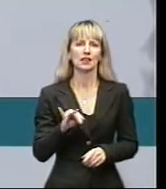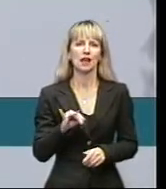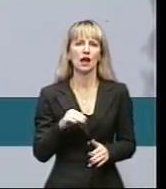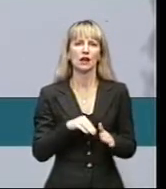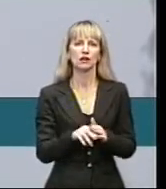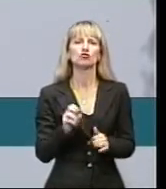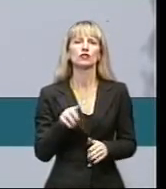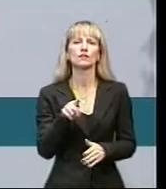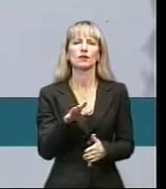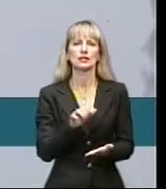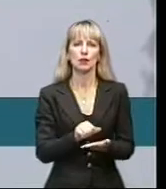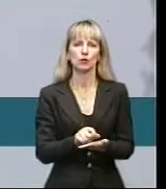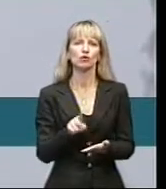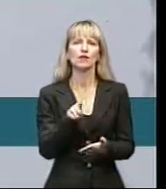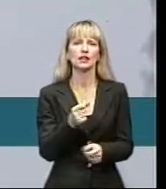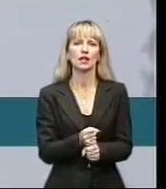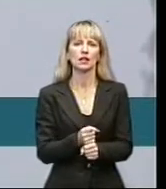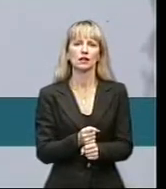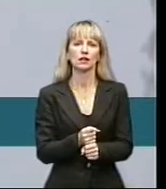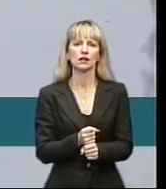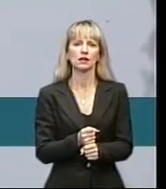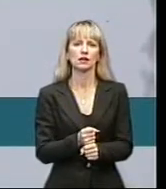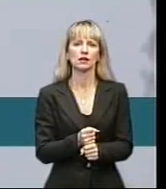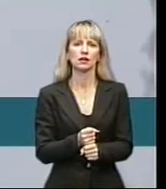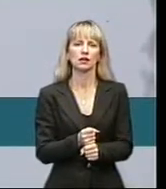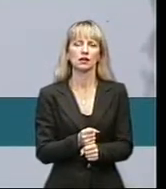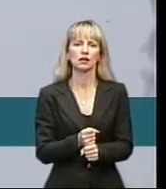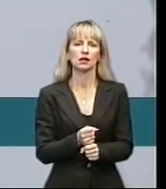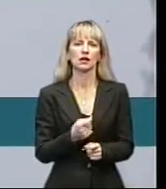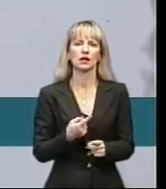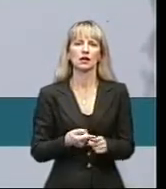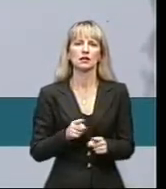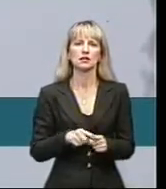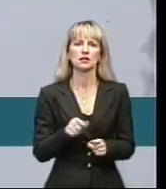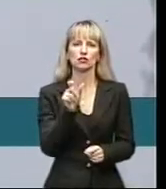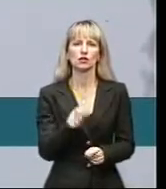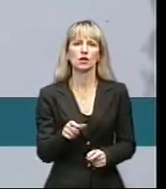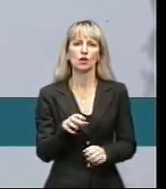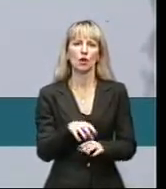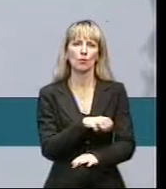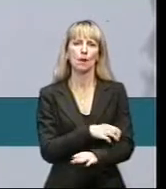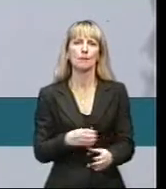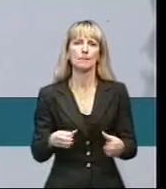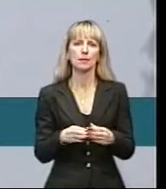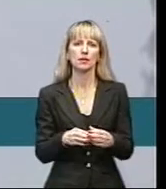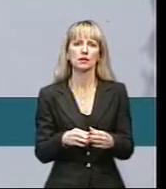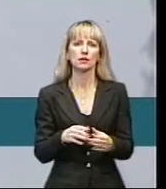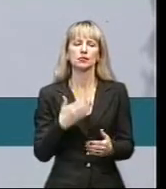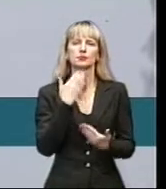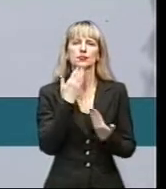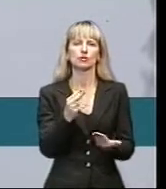ви займаєтесь? Це Ніна Володимирівна Кіструська, член комуністичної партії на той час була. От чим